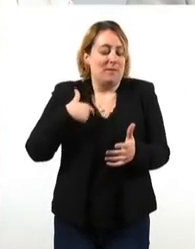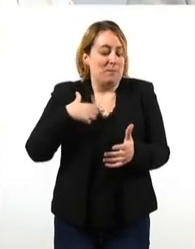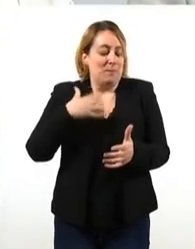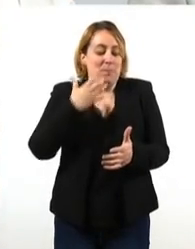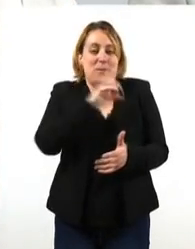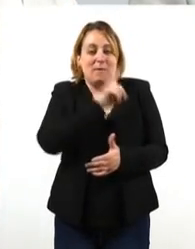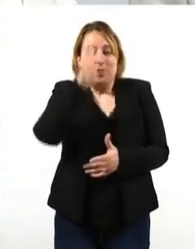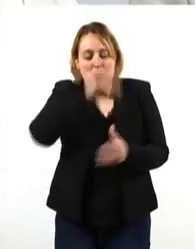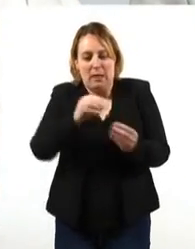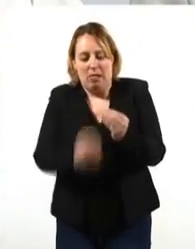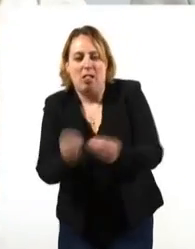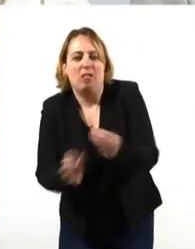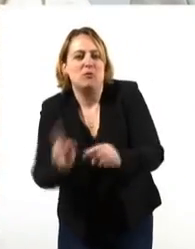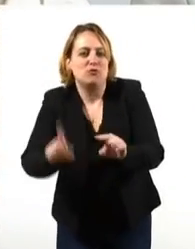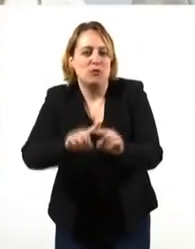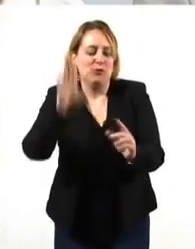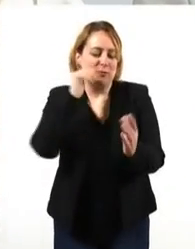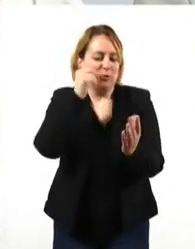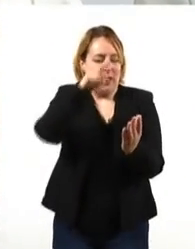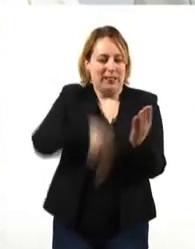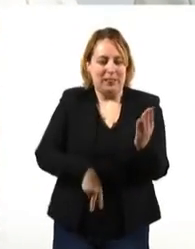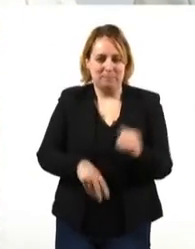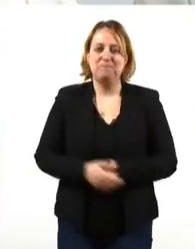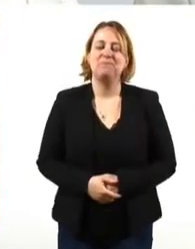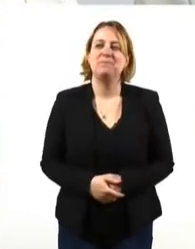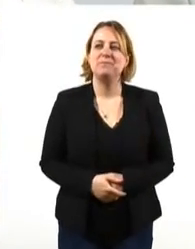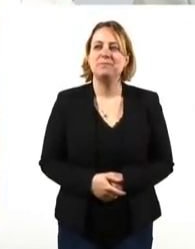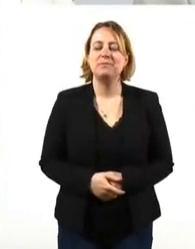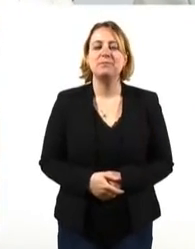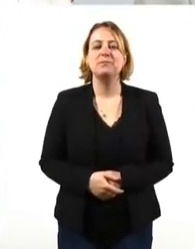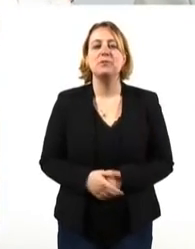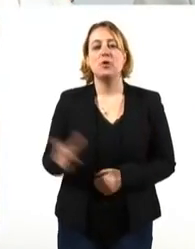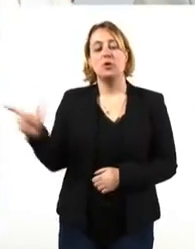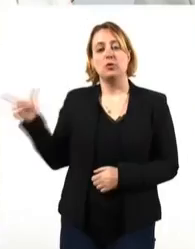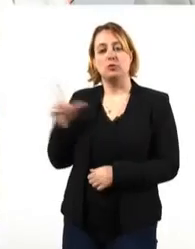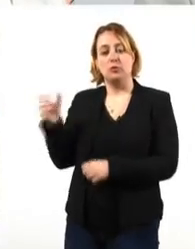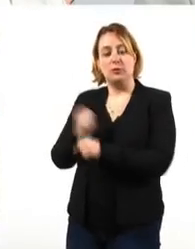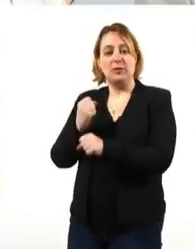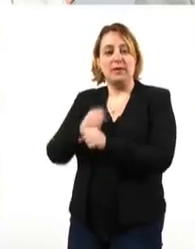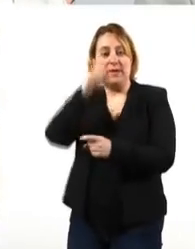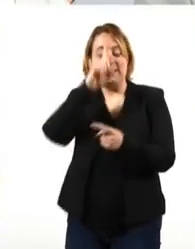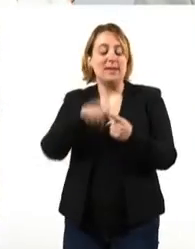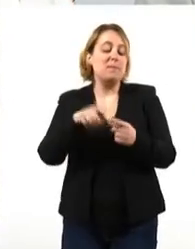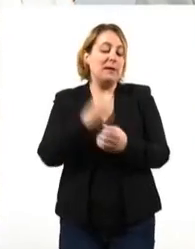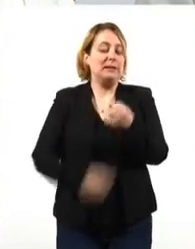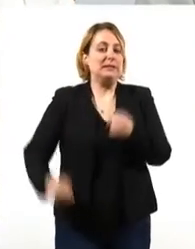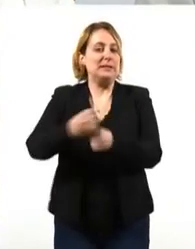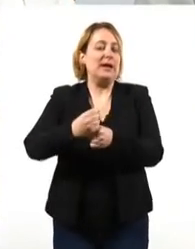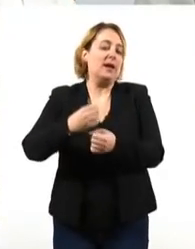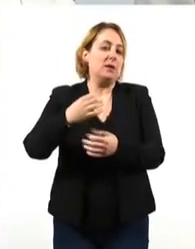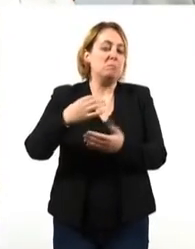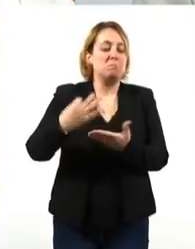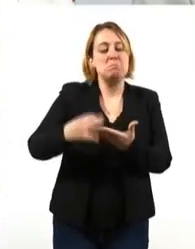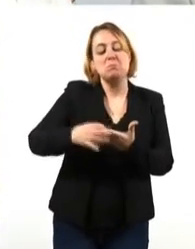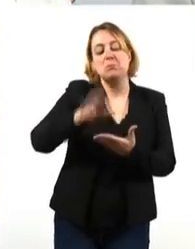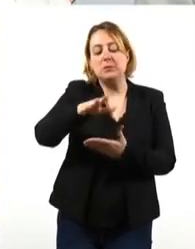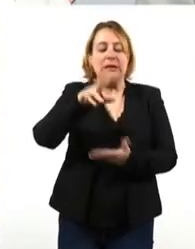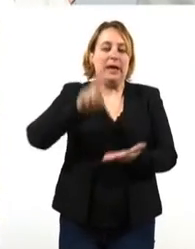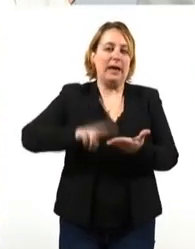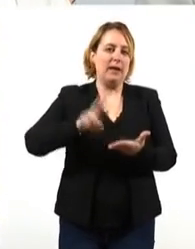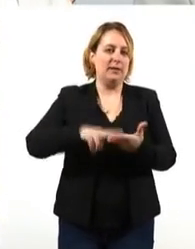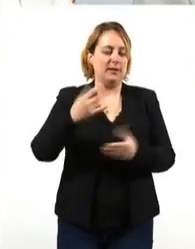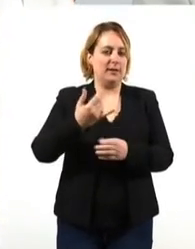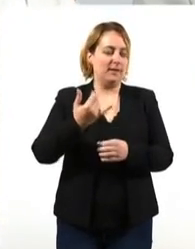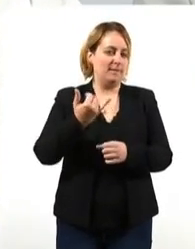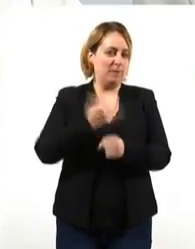de parler de quelque chose d'important. On travaille actuellement sur une solution en réalité virtuelle qui est destinée à